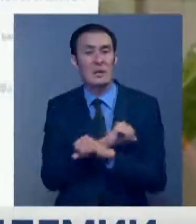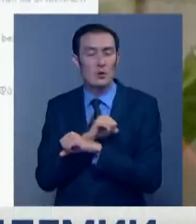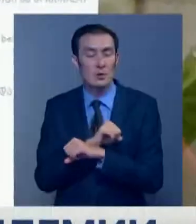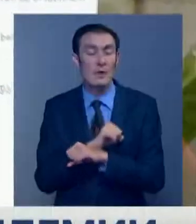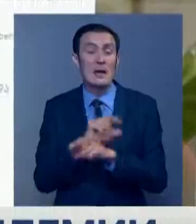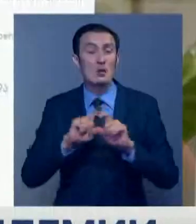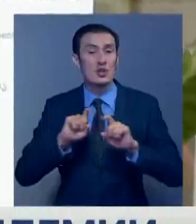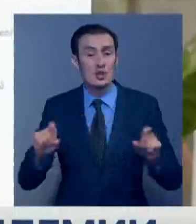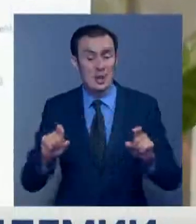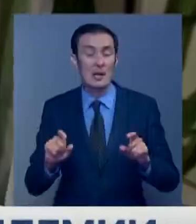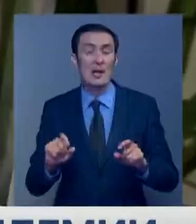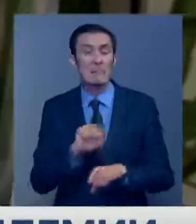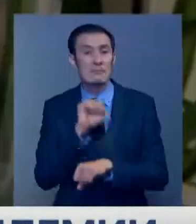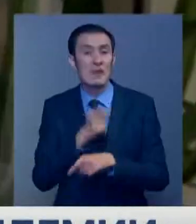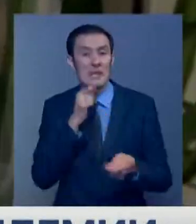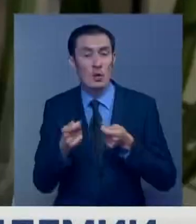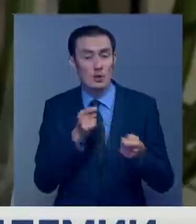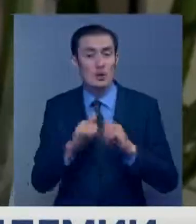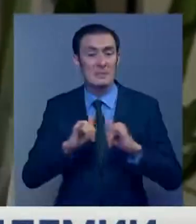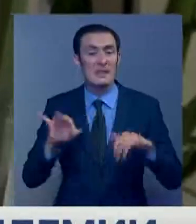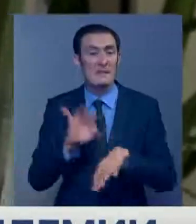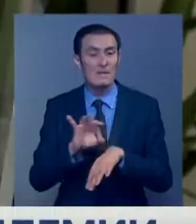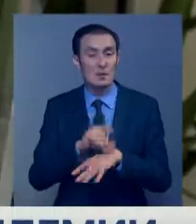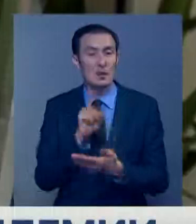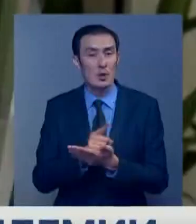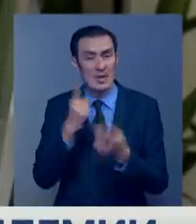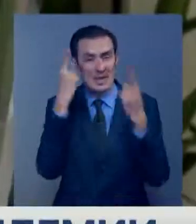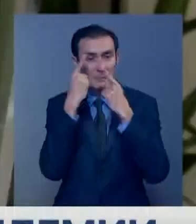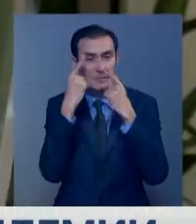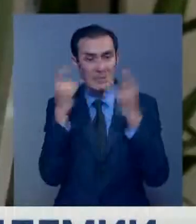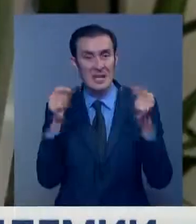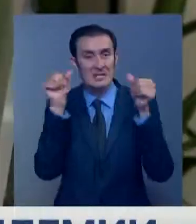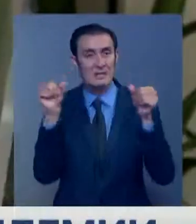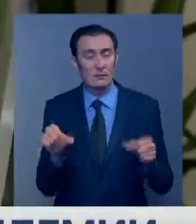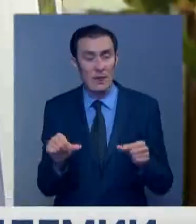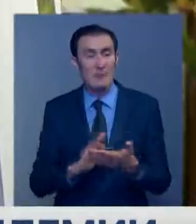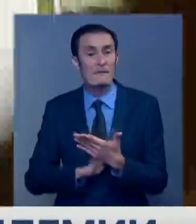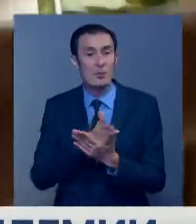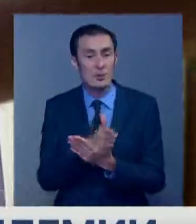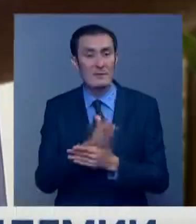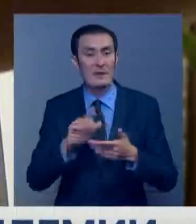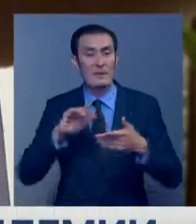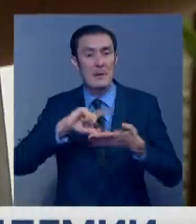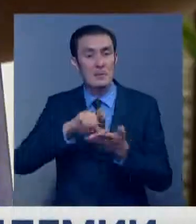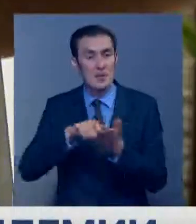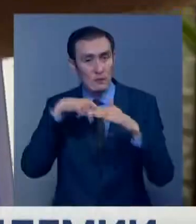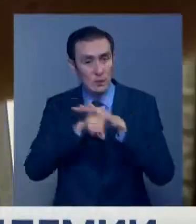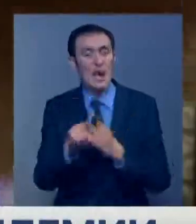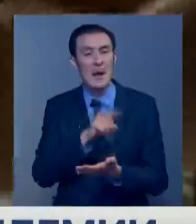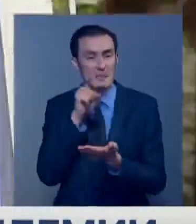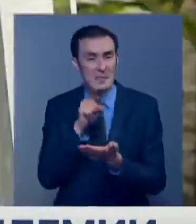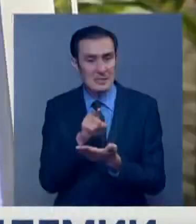мерах предосторожности в связи с распространением коронавируса должна размещаться на видном месте, а при входе в закрытые помещения